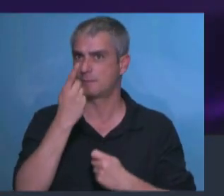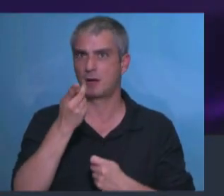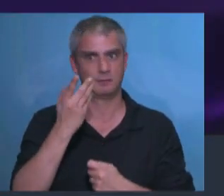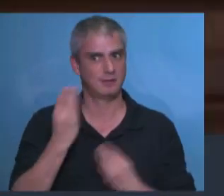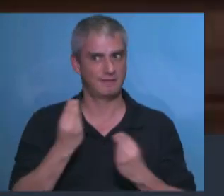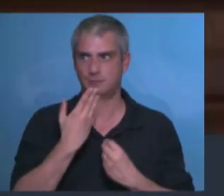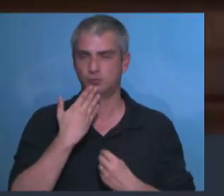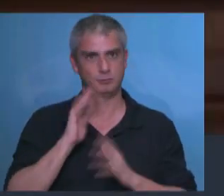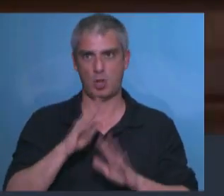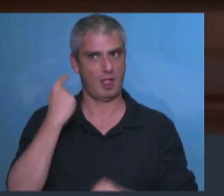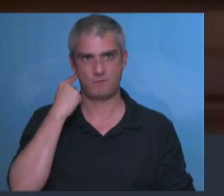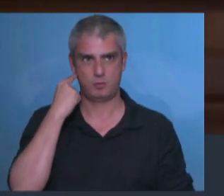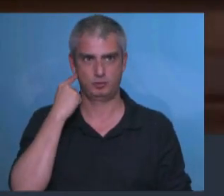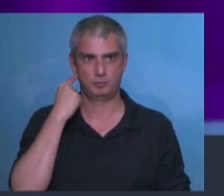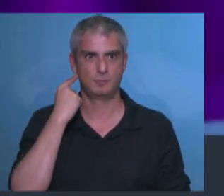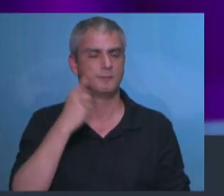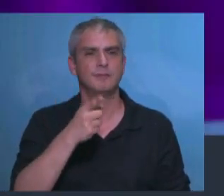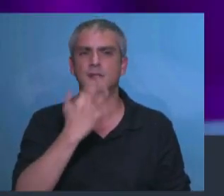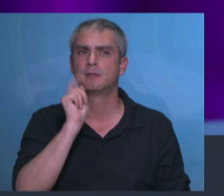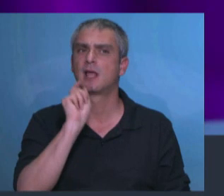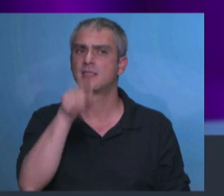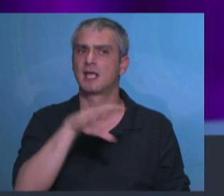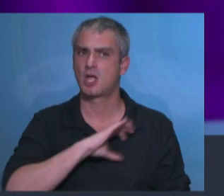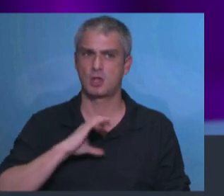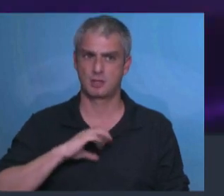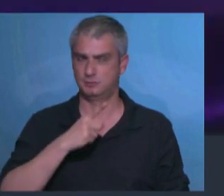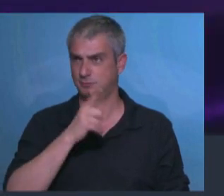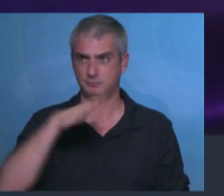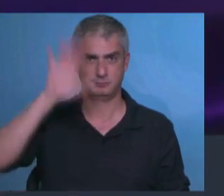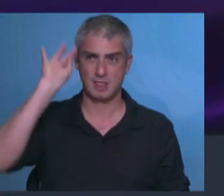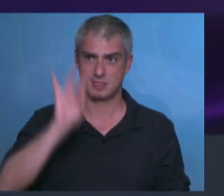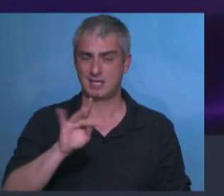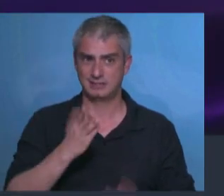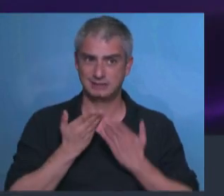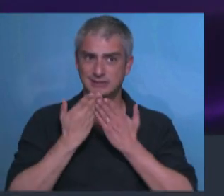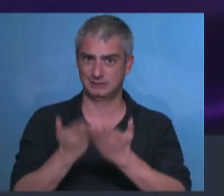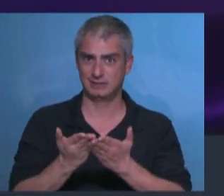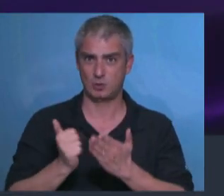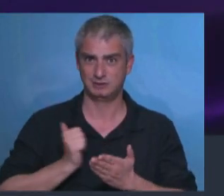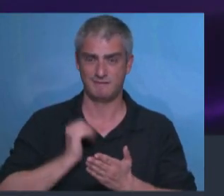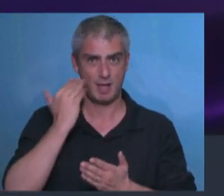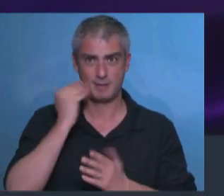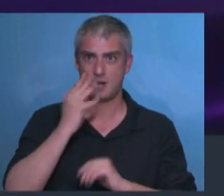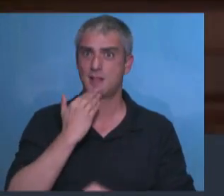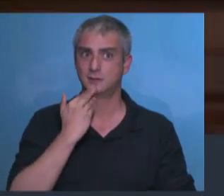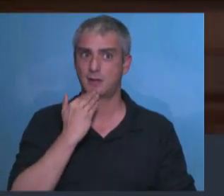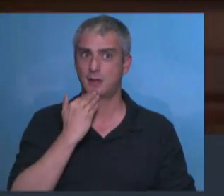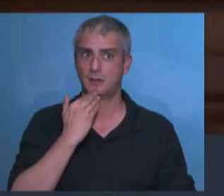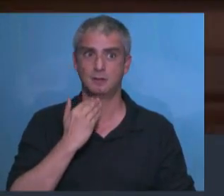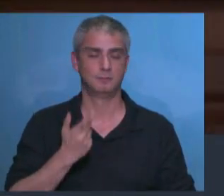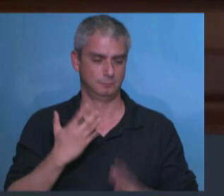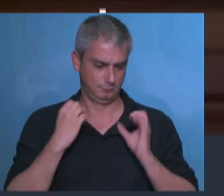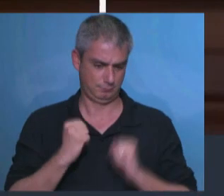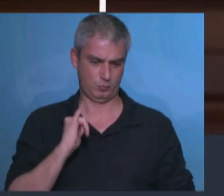שבישראל ודאי לא אהבו לשמוע. And so when you get into Congress, will you vote against US military aid for Israel?